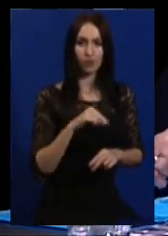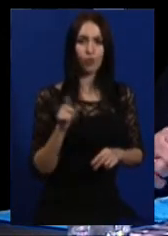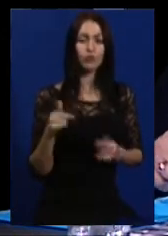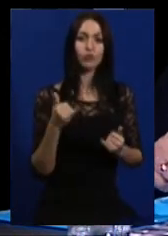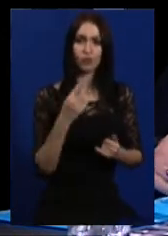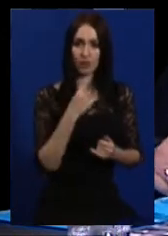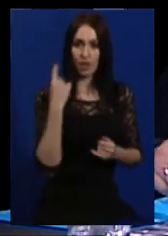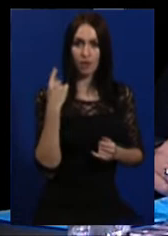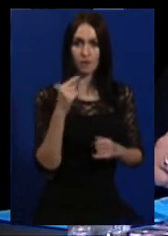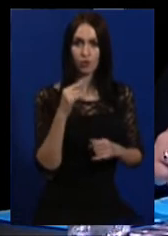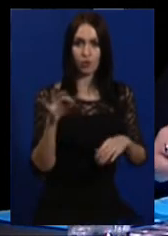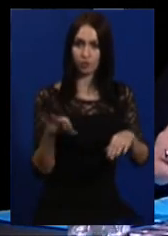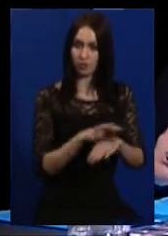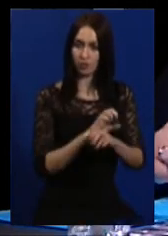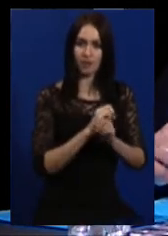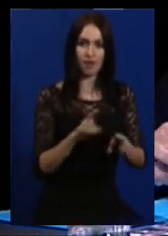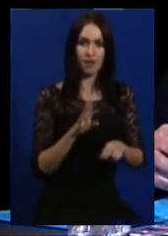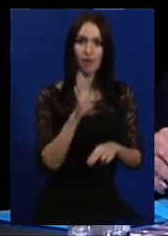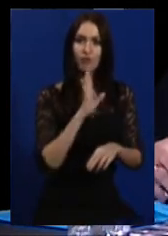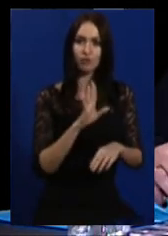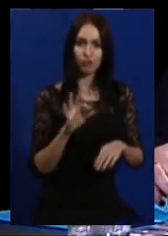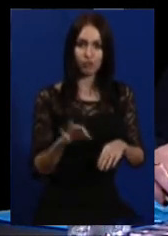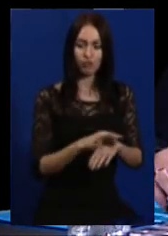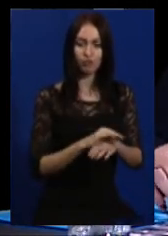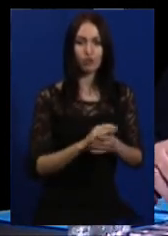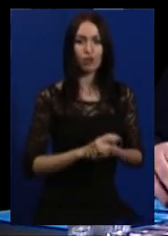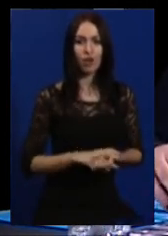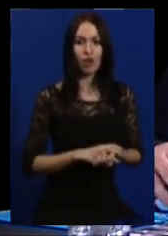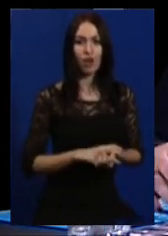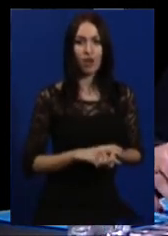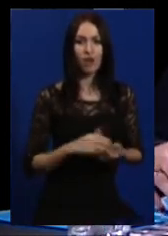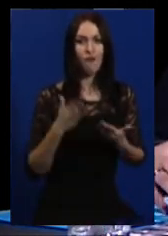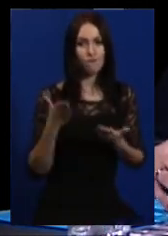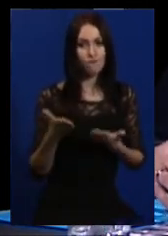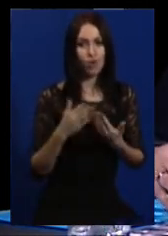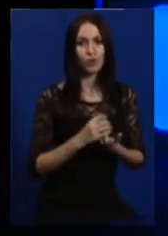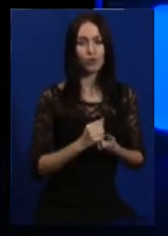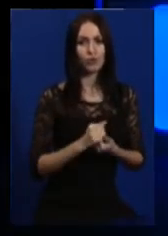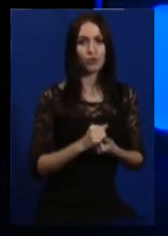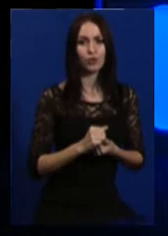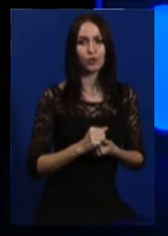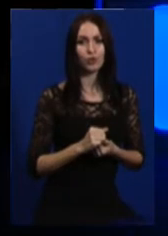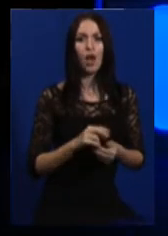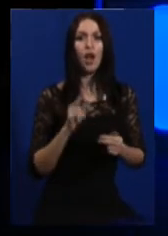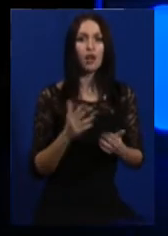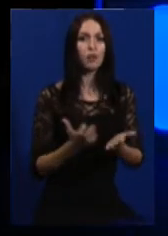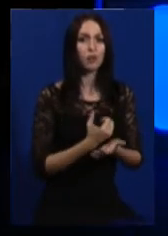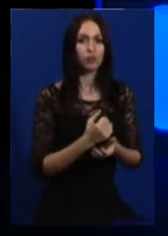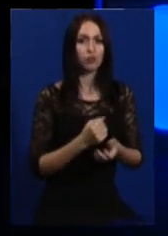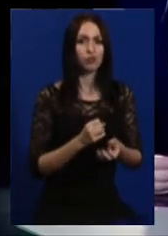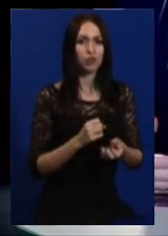недавно женился такая же рано вот и от подул от apple